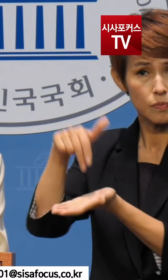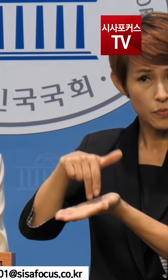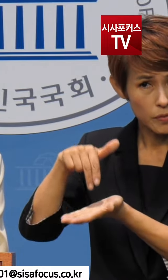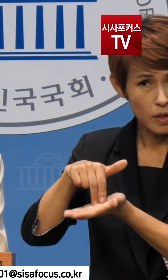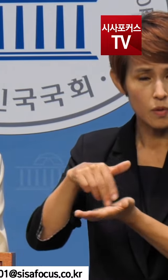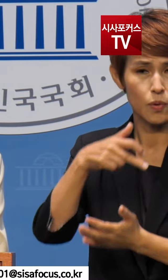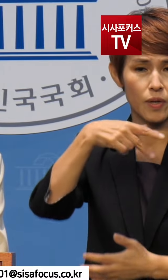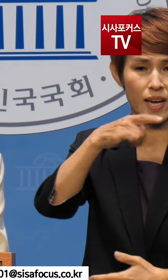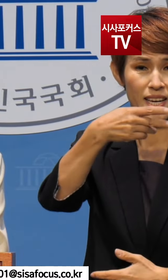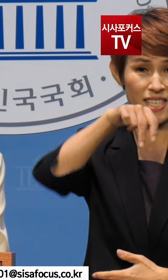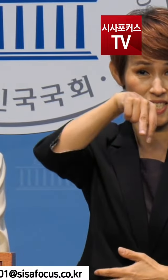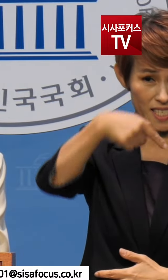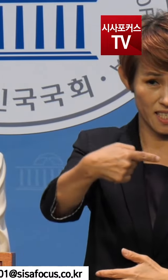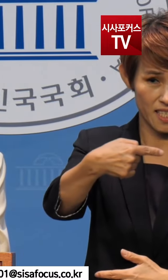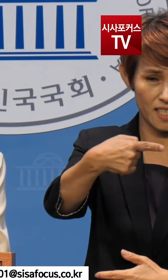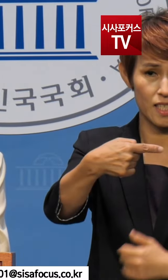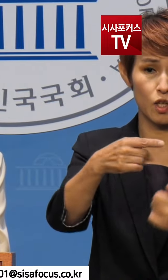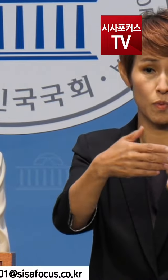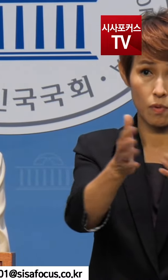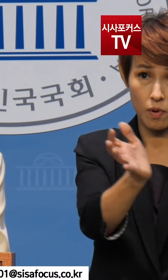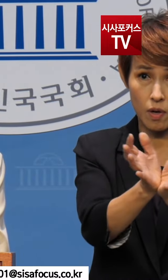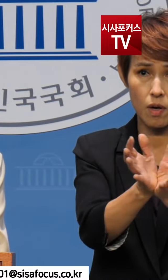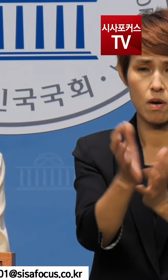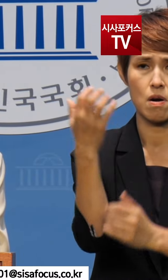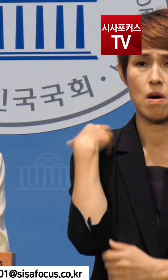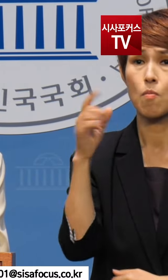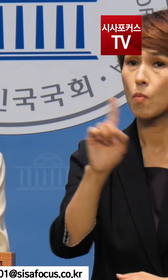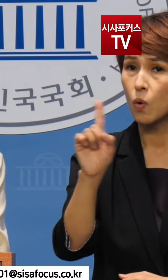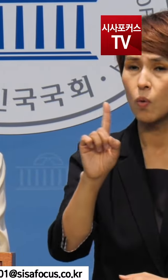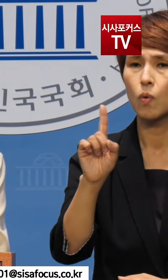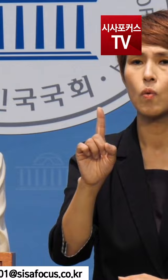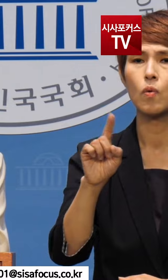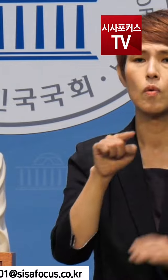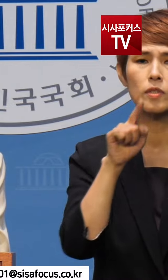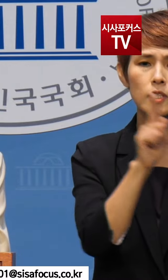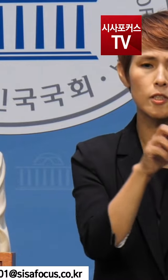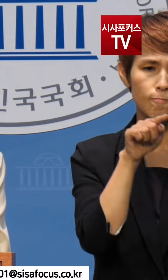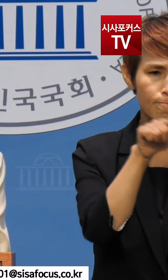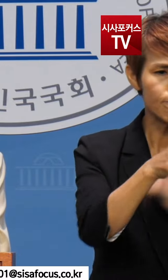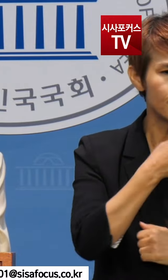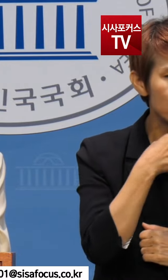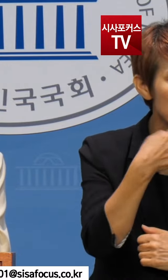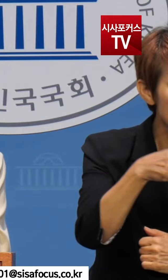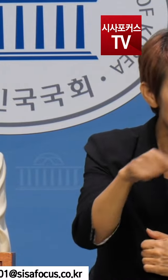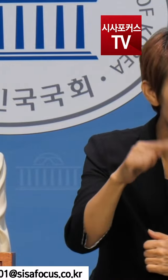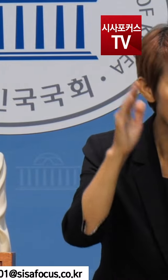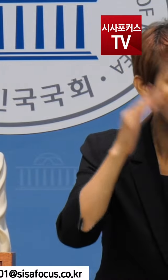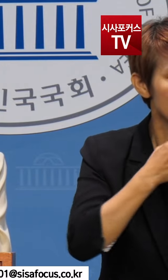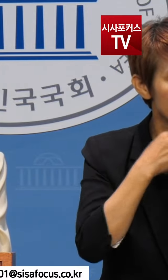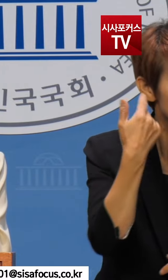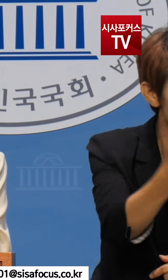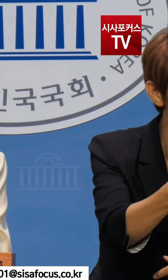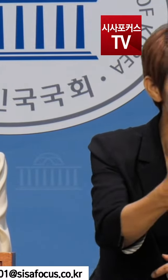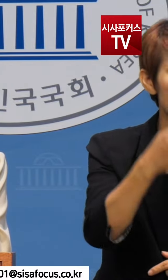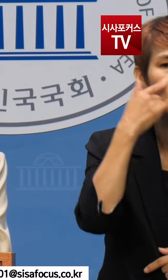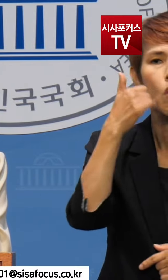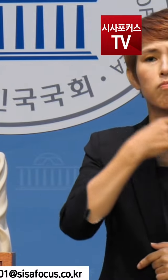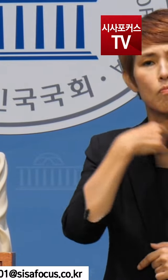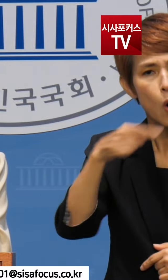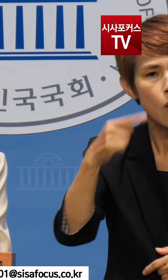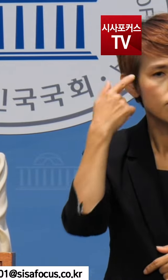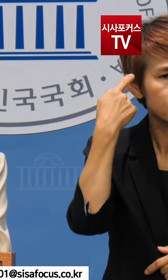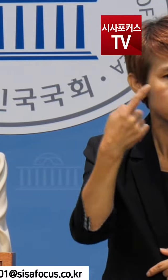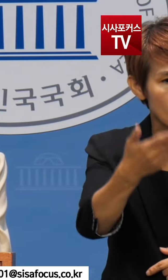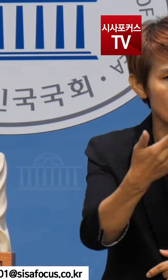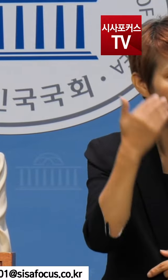교육부와 캐리스와 같은 서비스 기관이 우선해야 할 일은 현장의 목소리, 학생, 학부모, 교사의